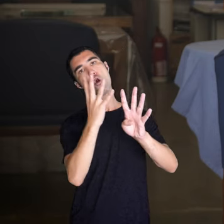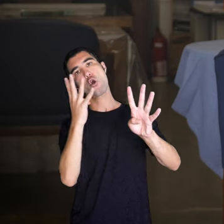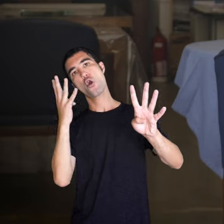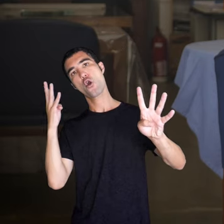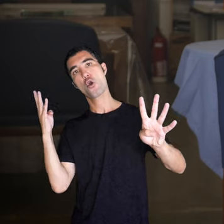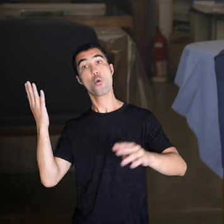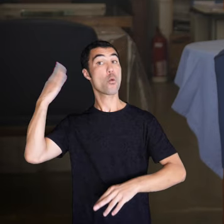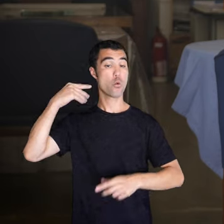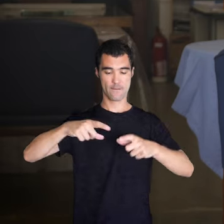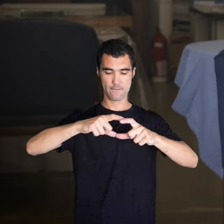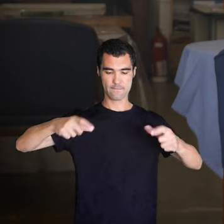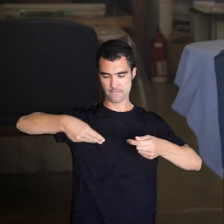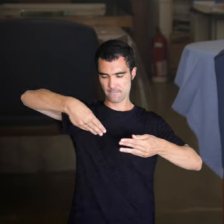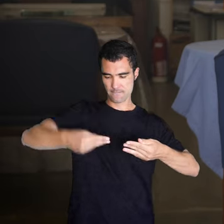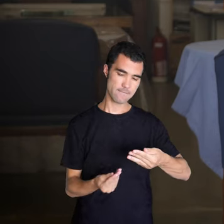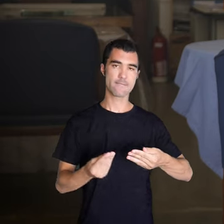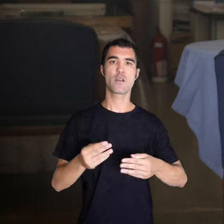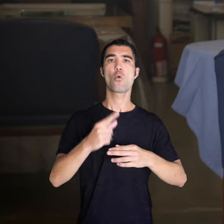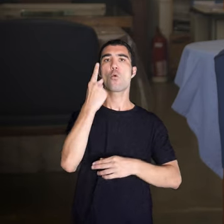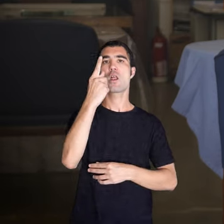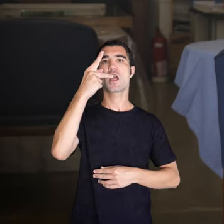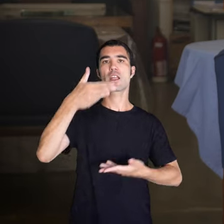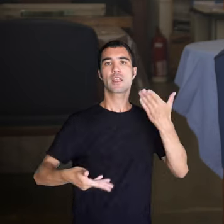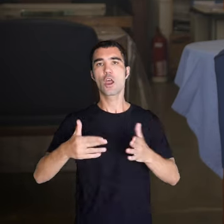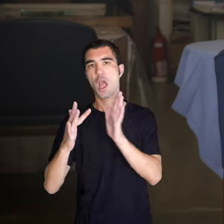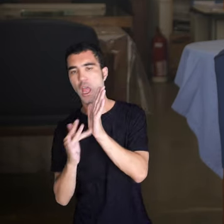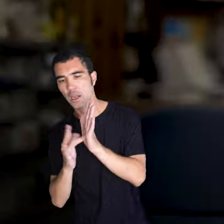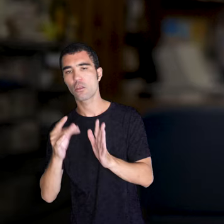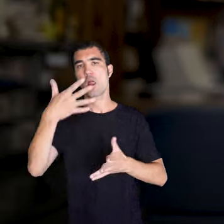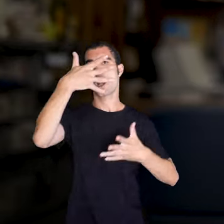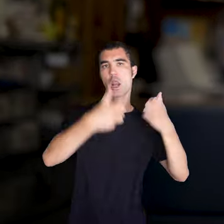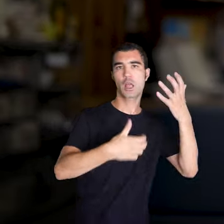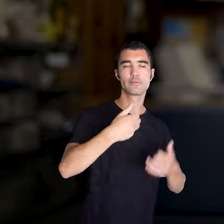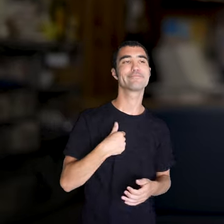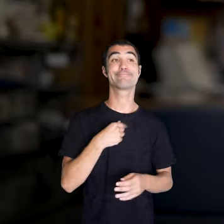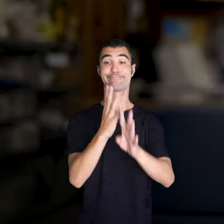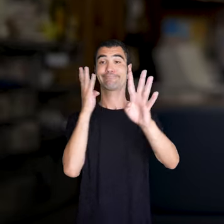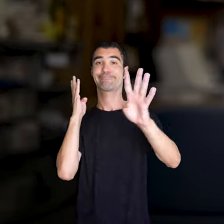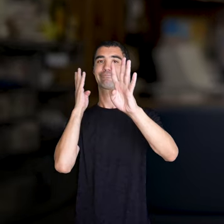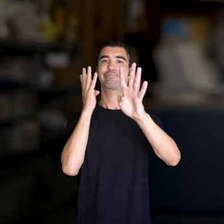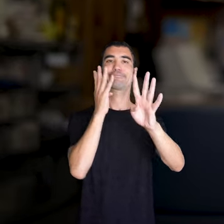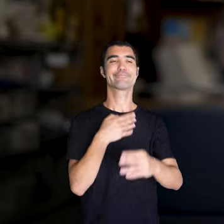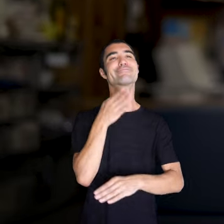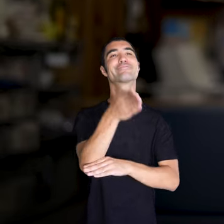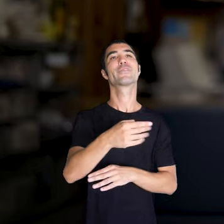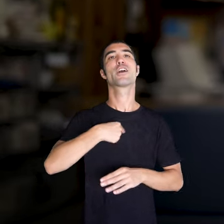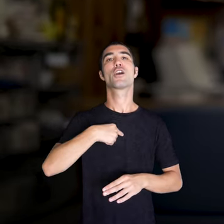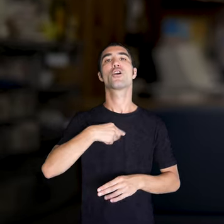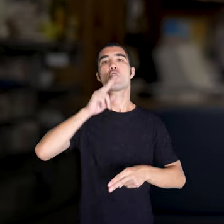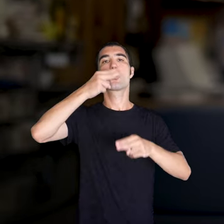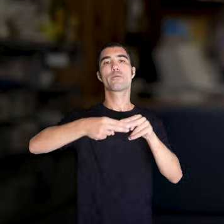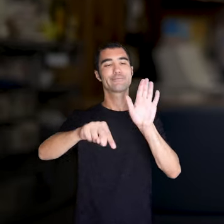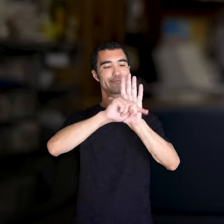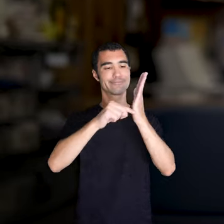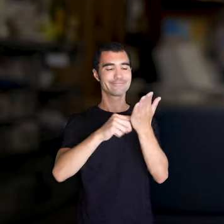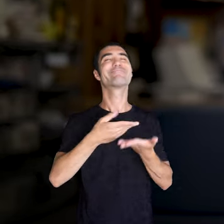entorn se dava un vales perquè per un quilo d'arròs o per un pot de llet. I quan jo arribava i veien el meu nom, jo